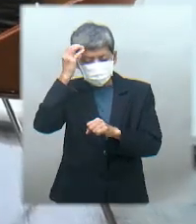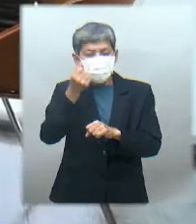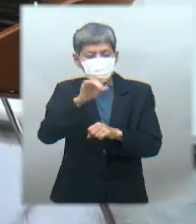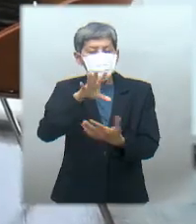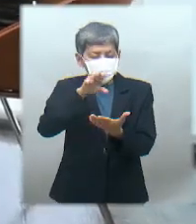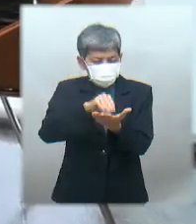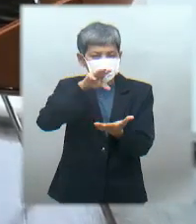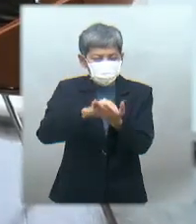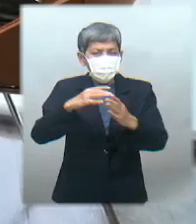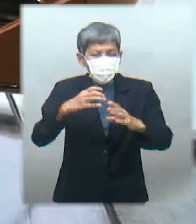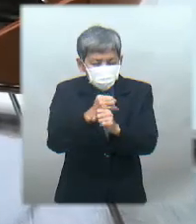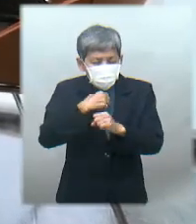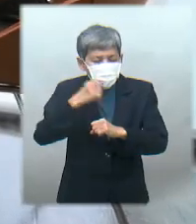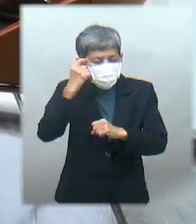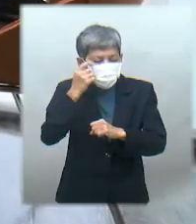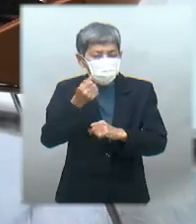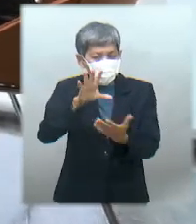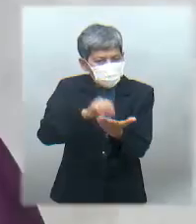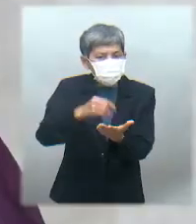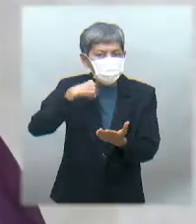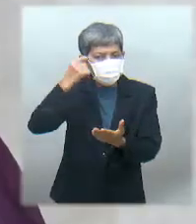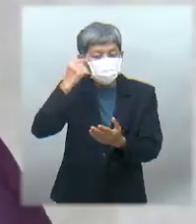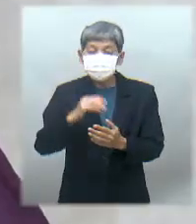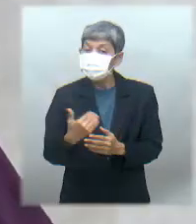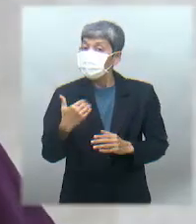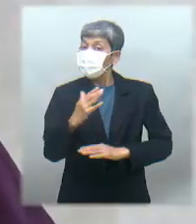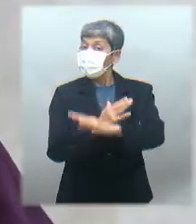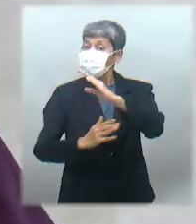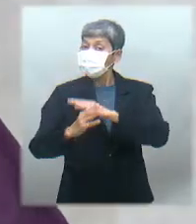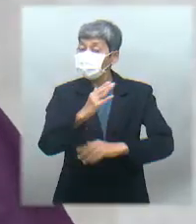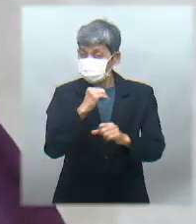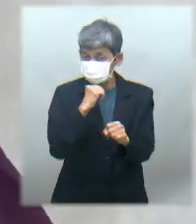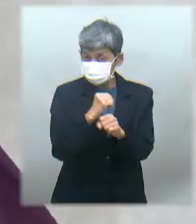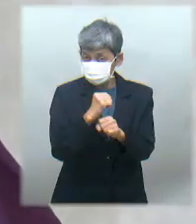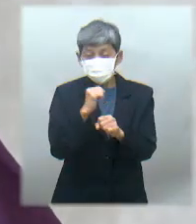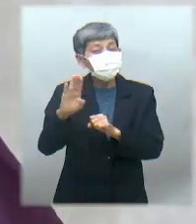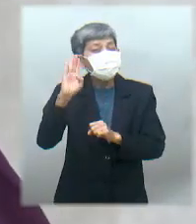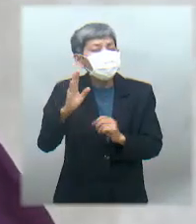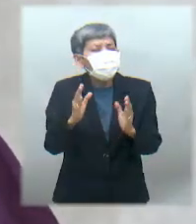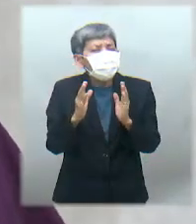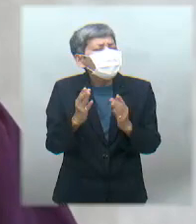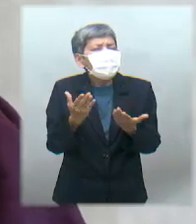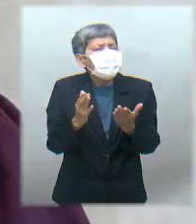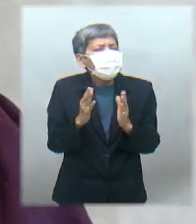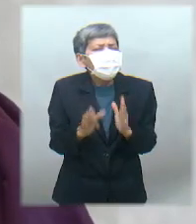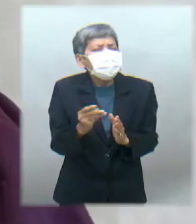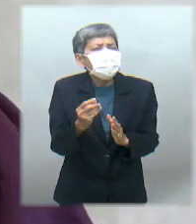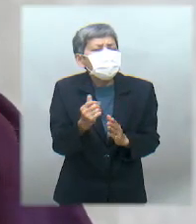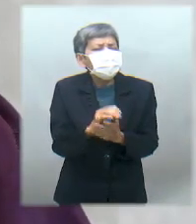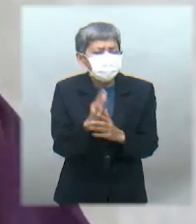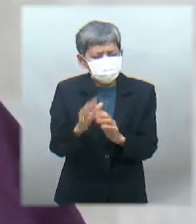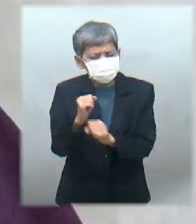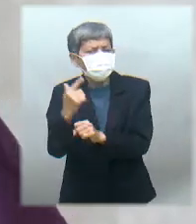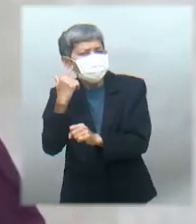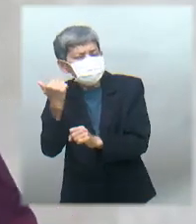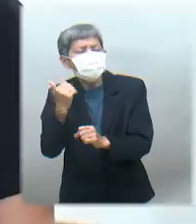ว่า อ๋อ การสรุปมันเป็นยไเหอมีผู้พิการทำงานอยใบริษัทกี่ประเสริงของจำนวพน